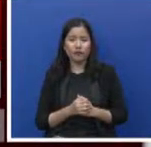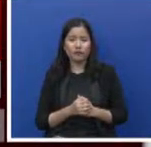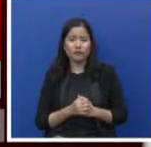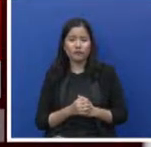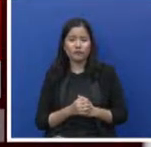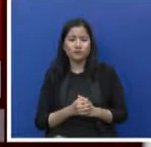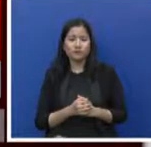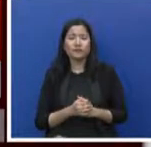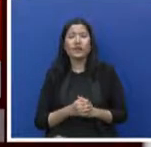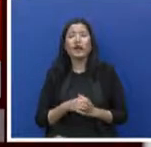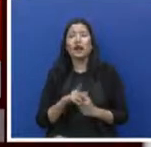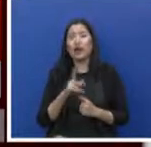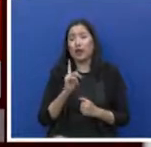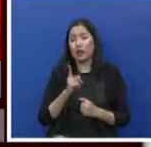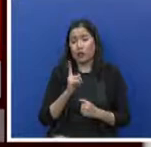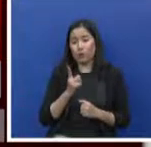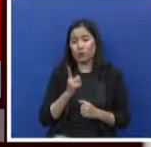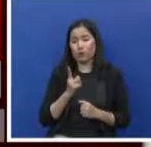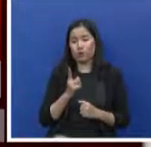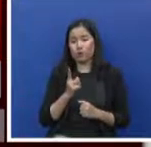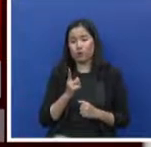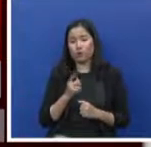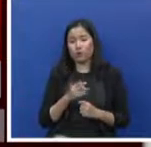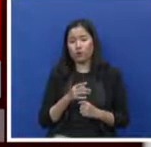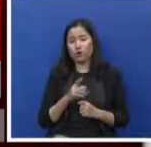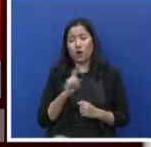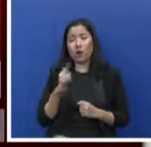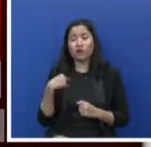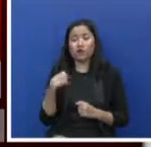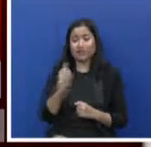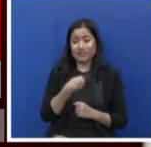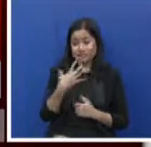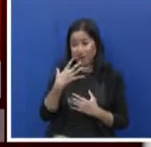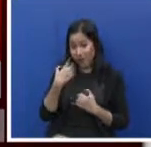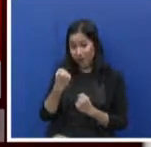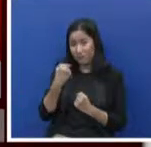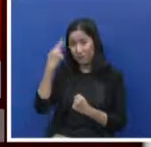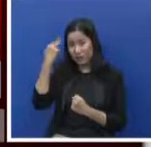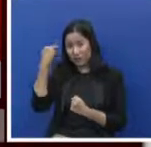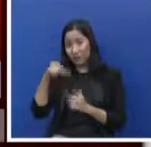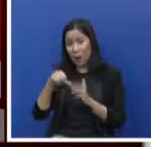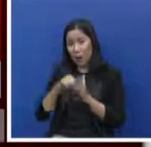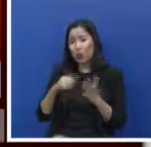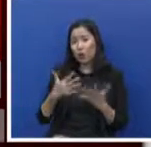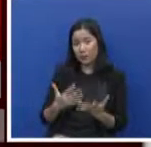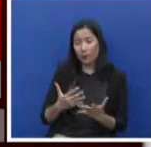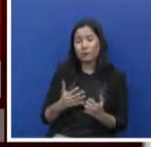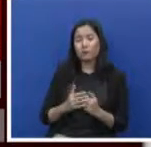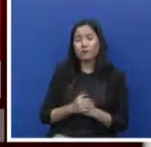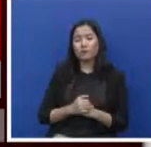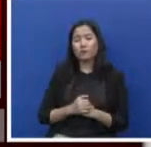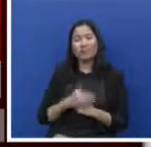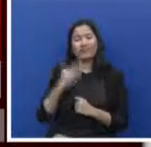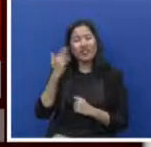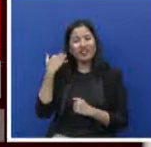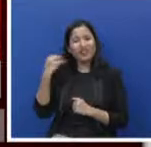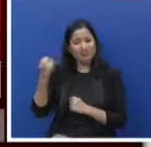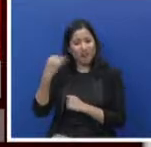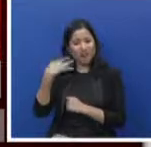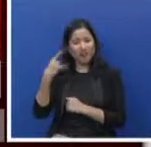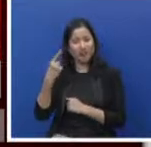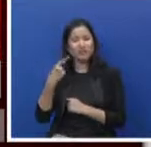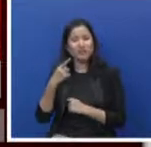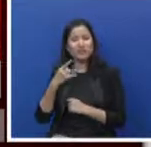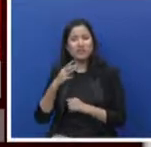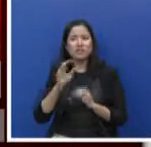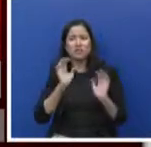Tentunya kalau misalnya apa yang kami harapkan tentunya dari pemerintah adalah seperti yang tadi disampaikan oleh, dan saya